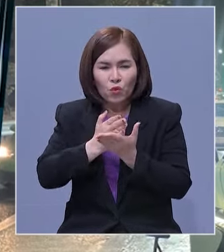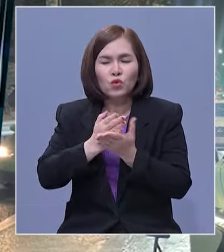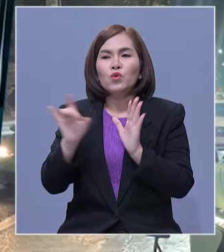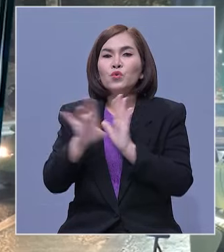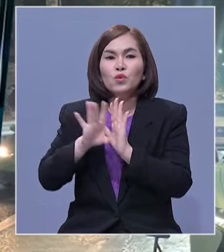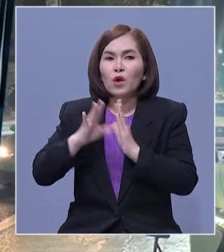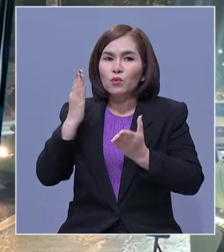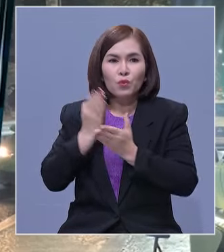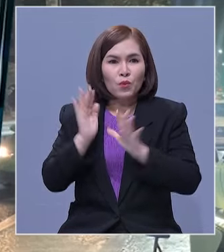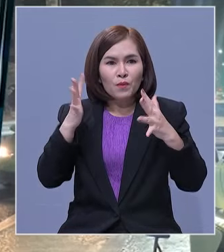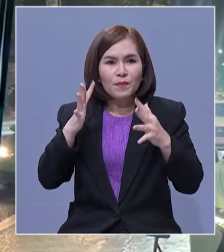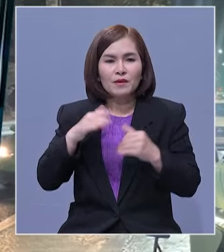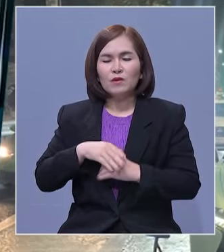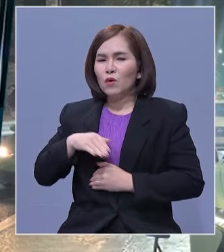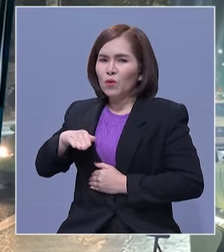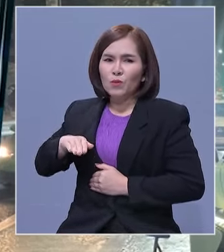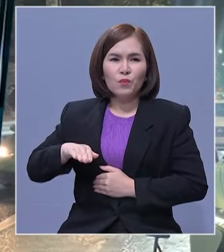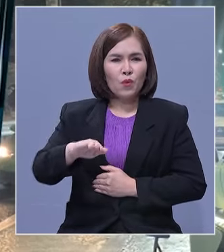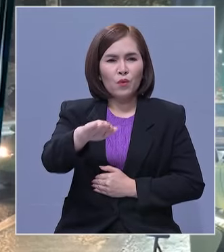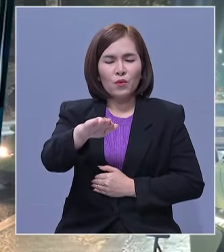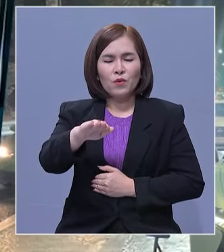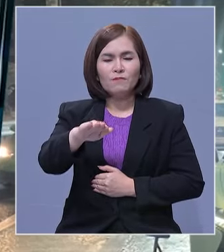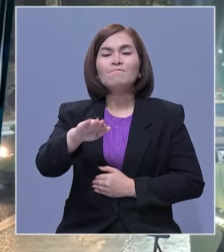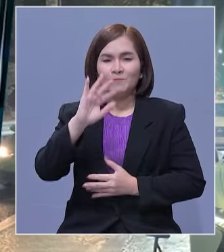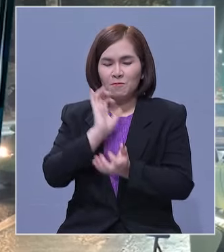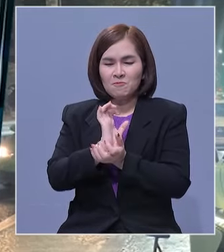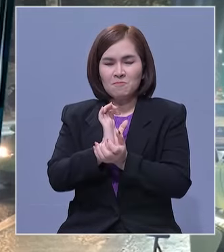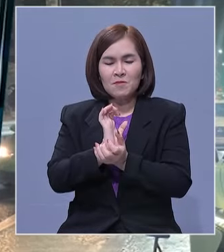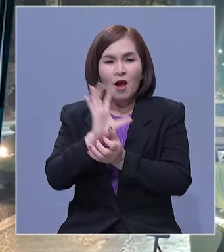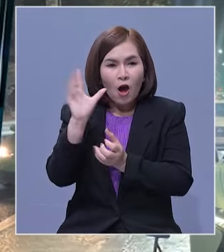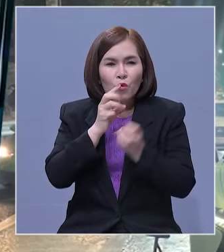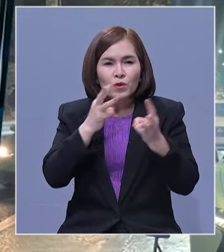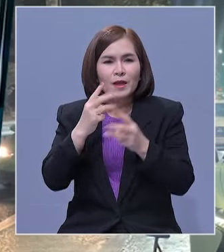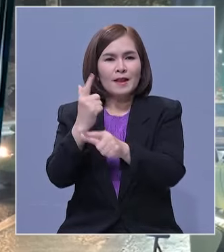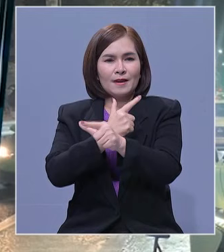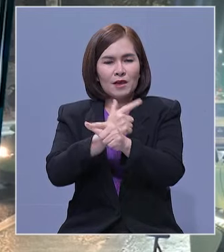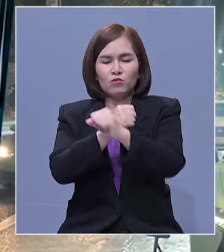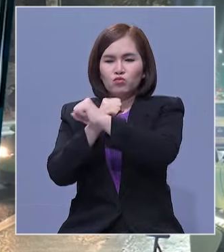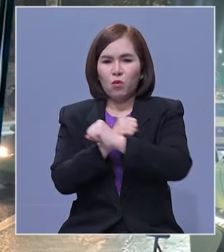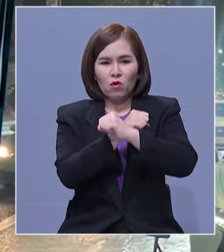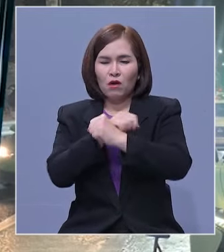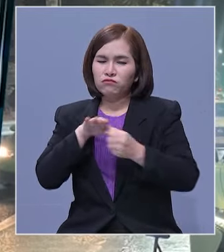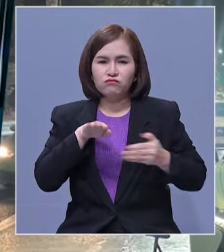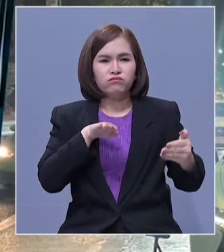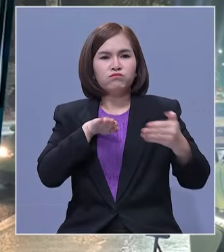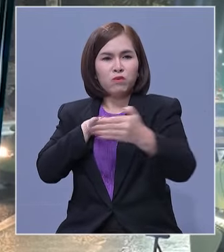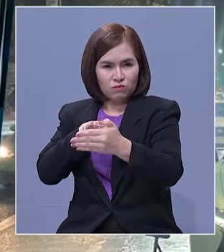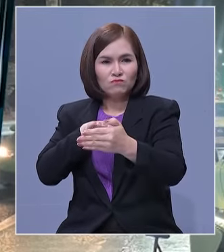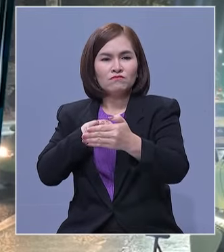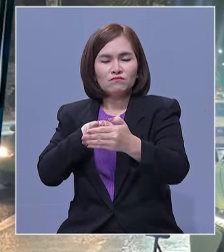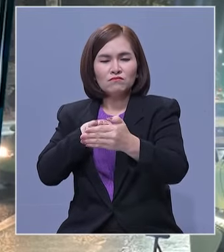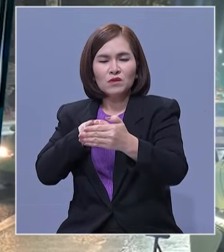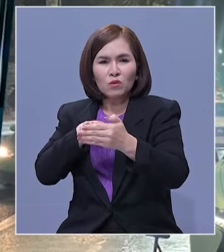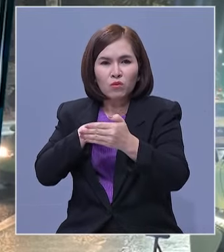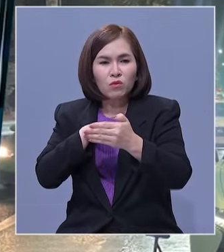คะคนขับไม่ยอมหยุดขับรถฝ่าจุดตรวจตำรวจเลยต้องใช้แผงเหล็กเลื่อนมาอย่างที่คุณผู้ชมเห็นนี่นะค่ะแผงเหล็กเลื่อนมากั้นแต่